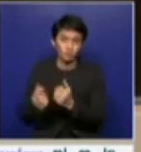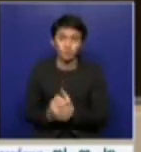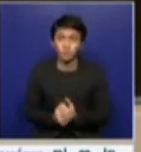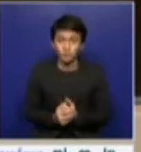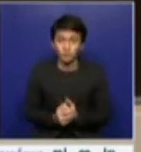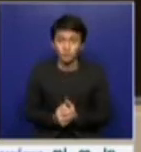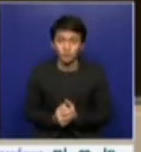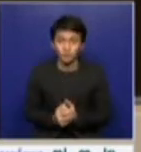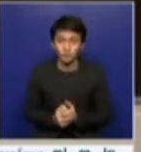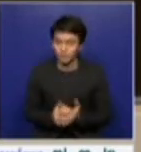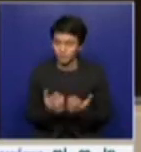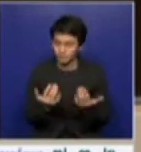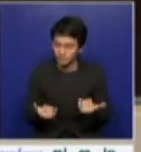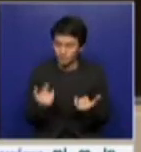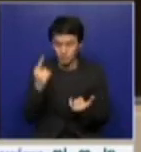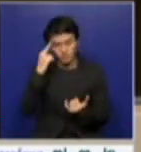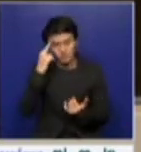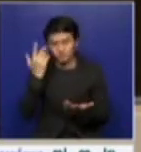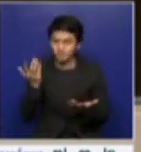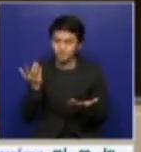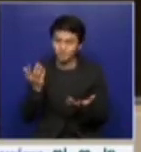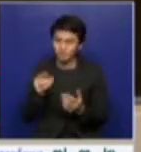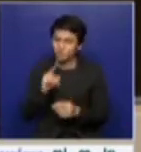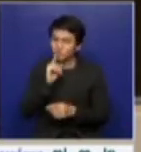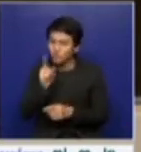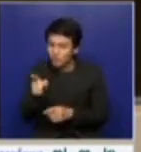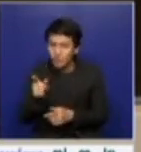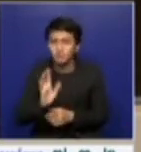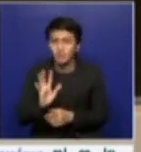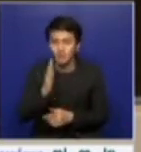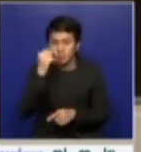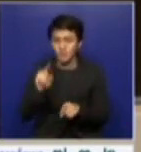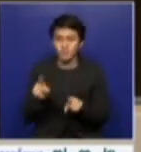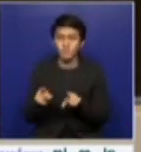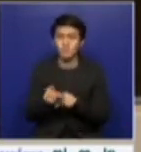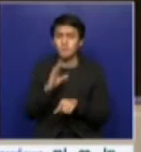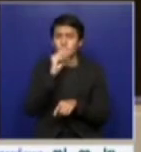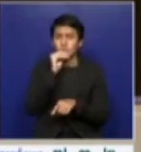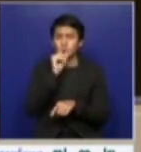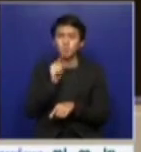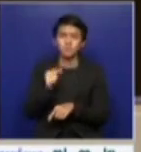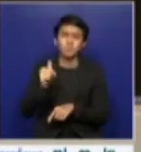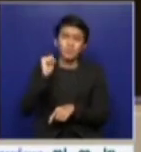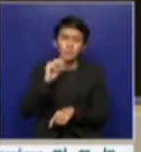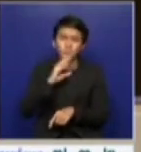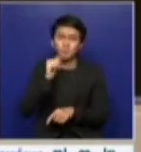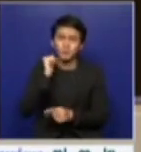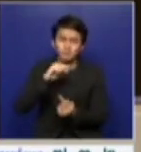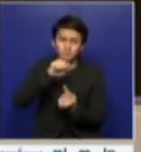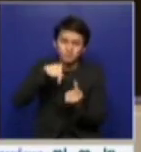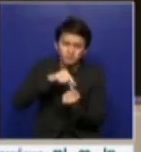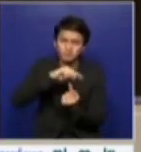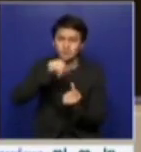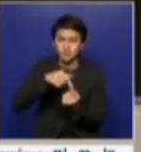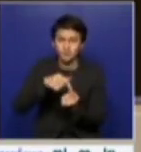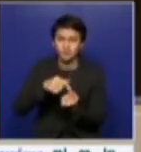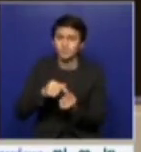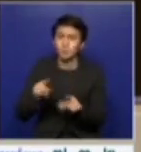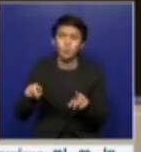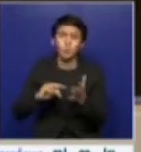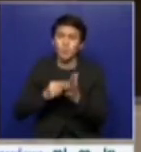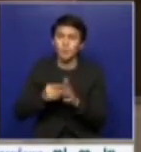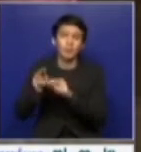ไปวิจารณ์เรื่องการพูดซ้ำเพราะถือว่าท่านใช้เวลาของท่านเองจิ้มเปลืองไปครับเชื่อมต่อกันครับ